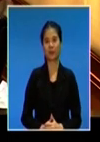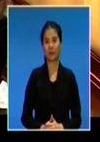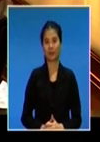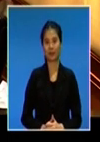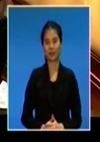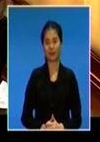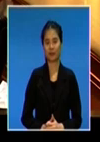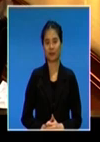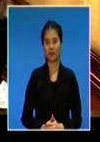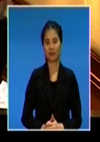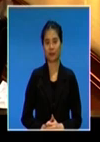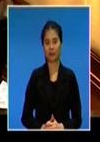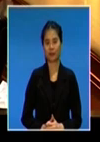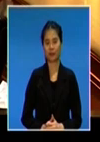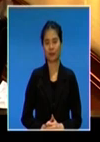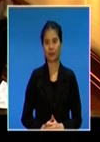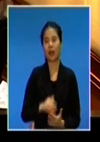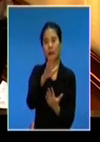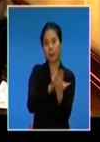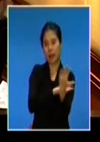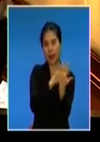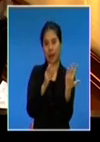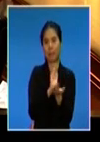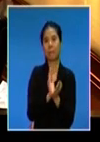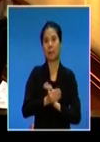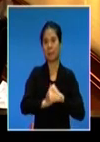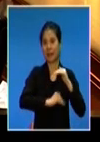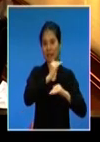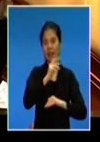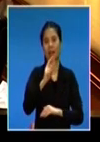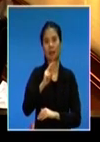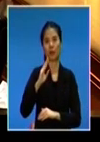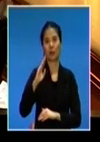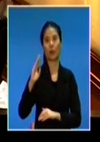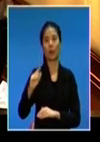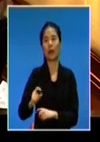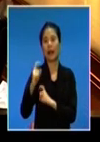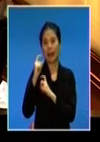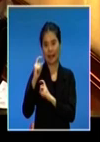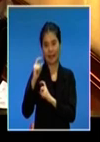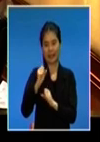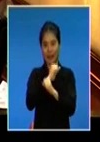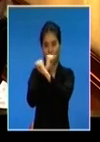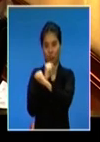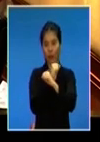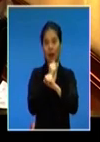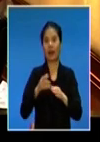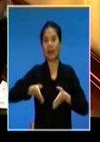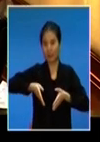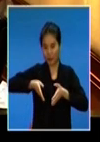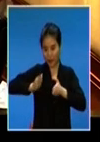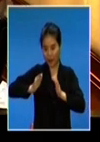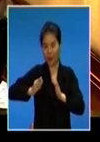ครับเป็นแผนการปฏิรูประบบความปลอดภัยบนท้องถนนผม